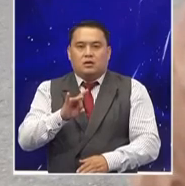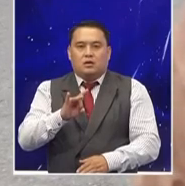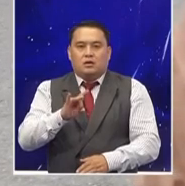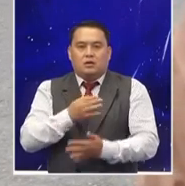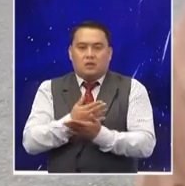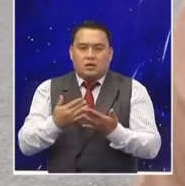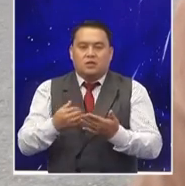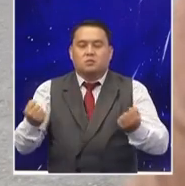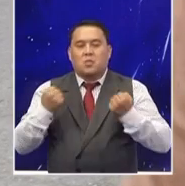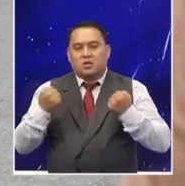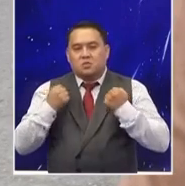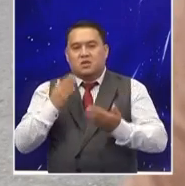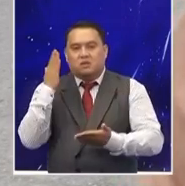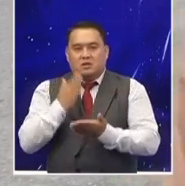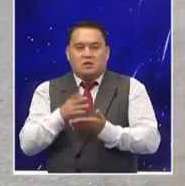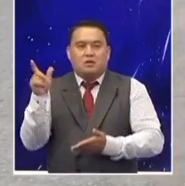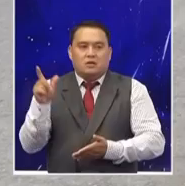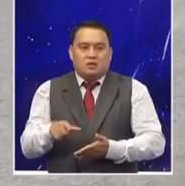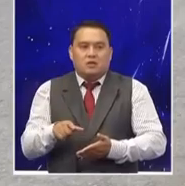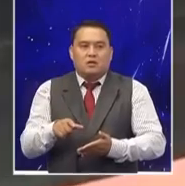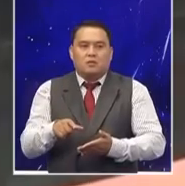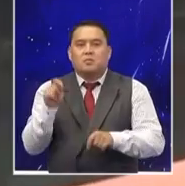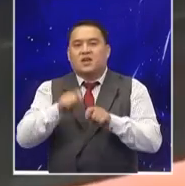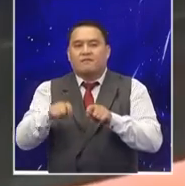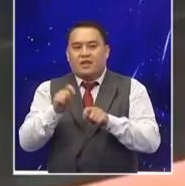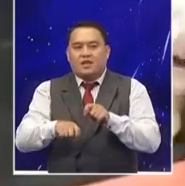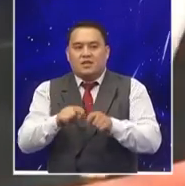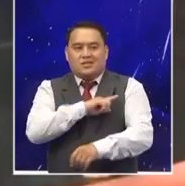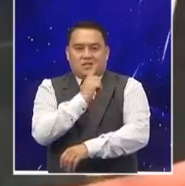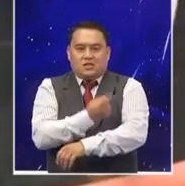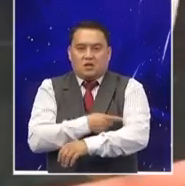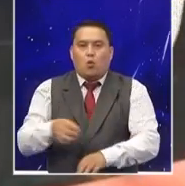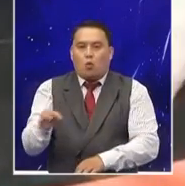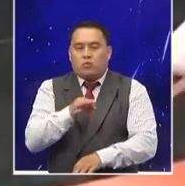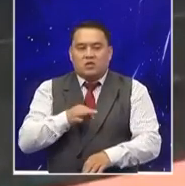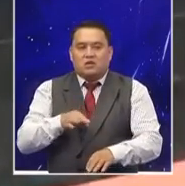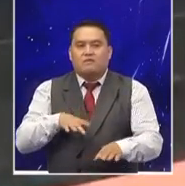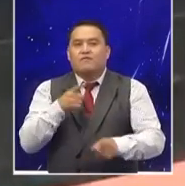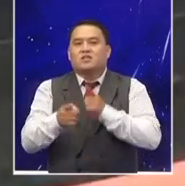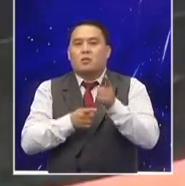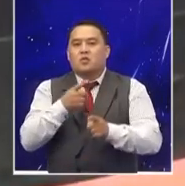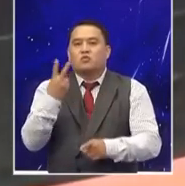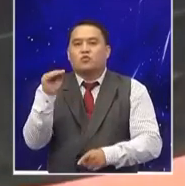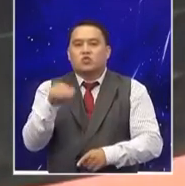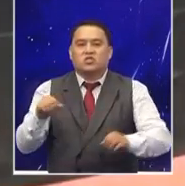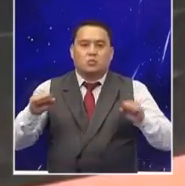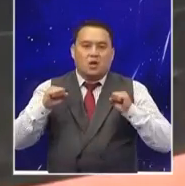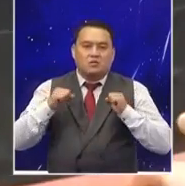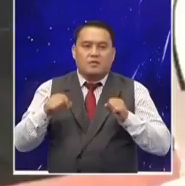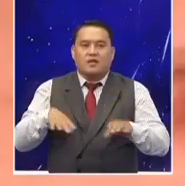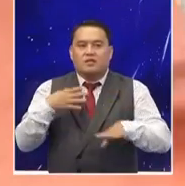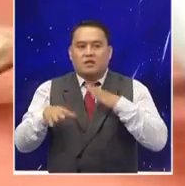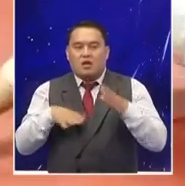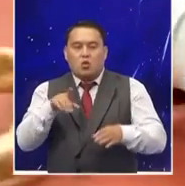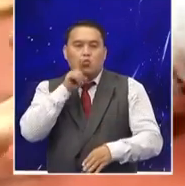ряд спортсменов есть еще предстоит еще проверить помимо сильнейших в области возобновили тренировки порядка двух тысяч спортсменов в основном